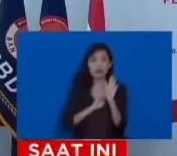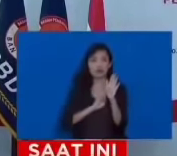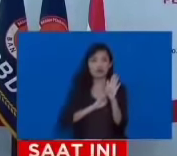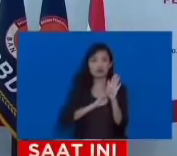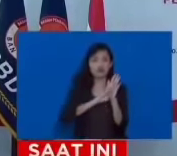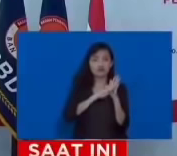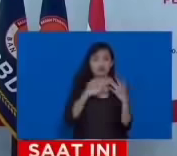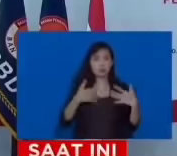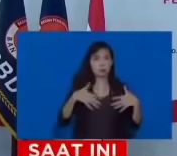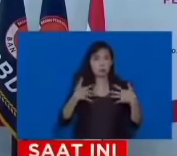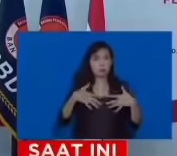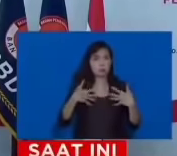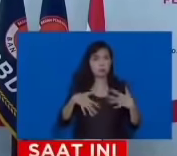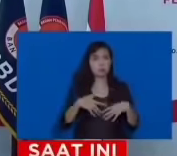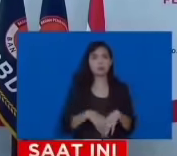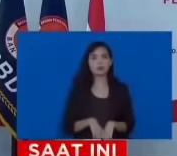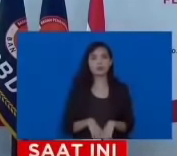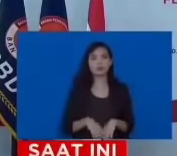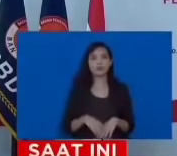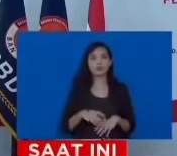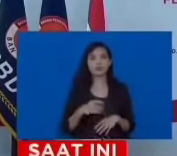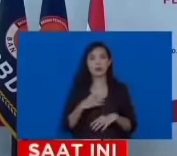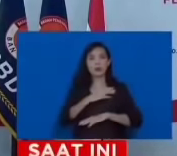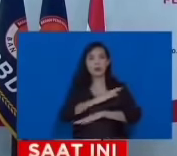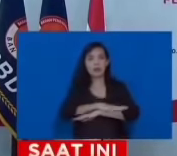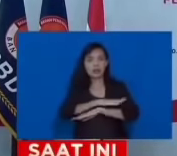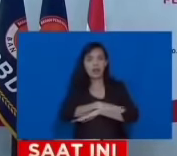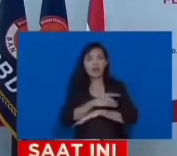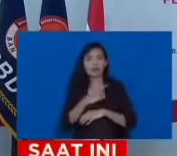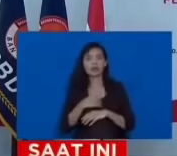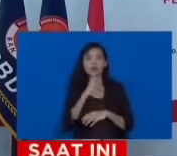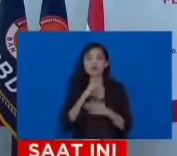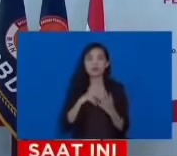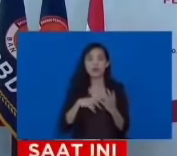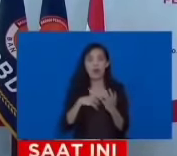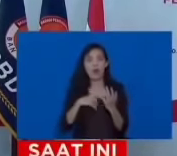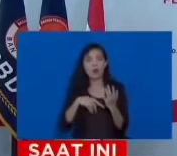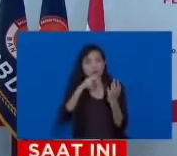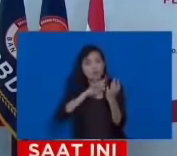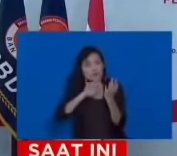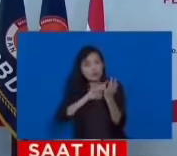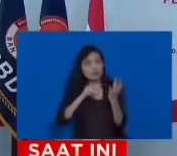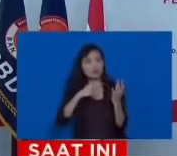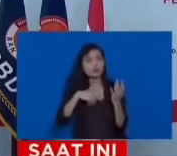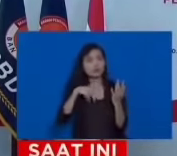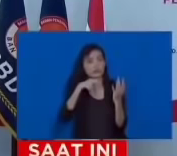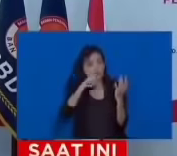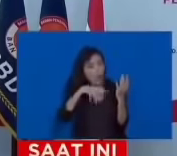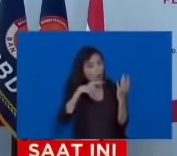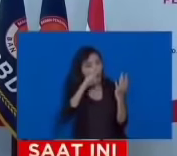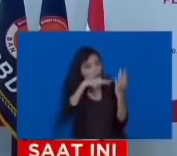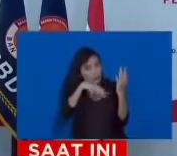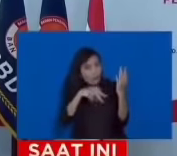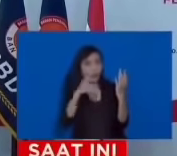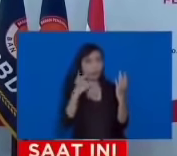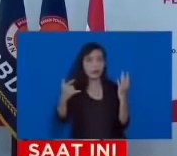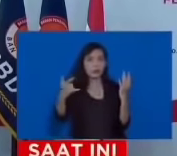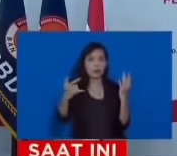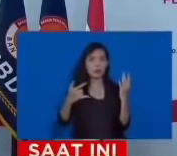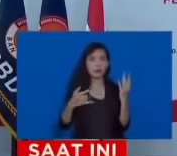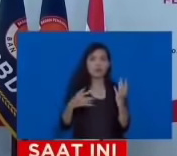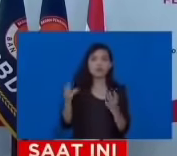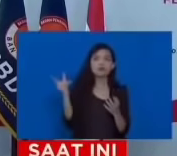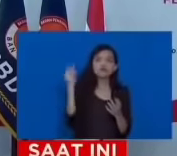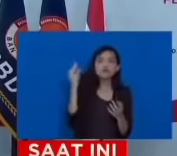Kemudian tetap ikuti berita, ikuti perkembangan, dan lakukan edukasi yang baik dengan